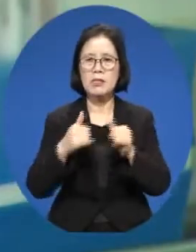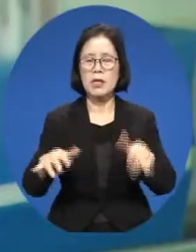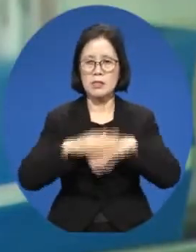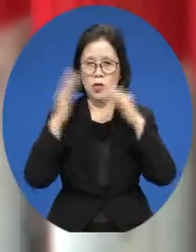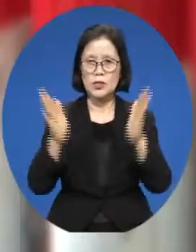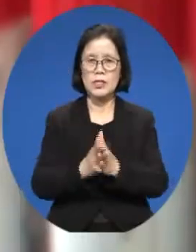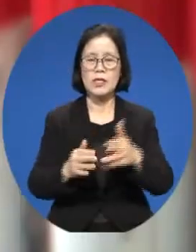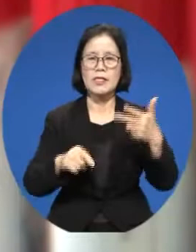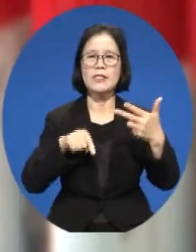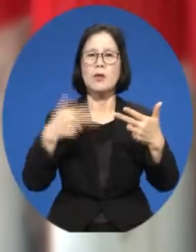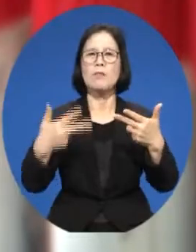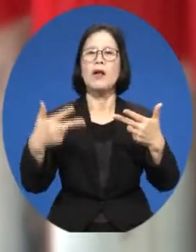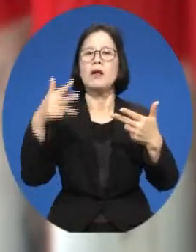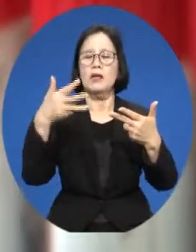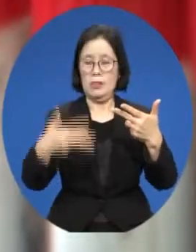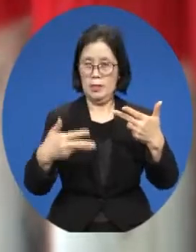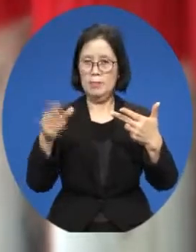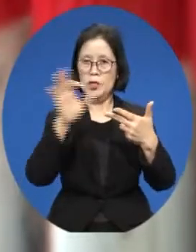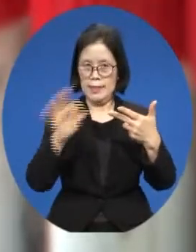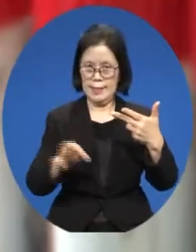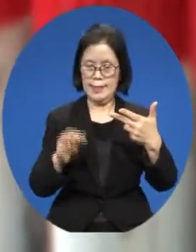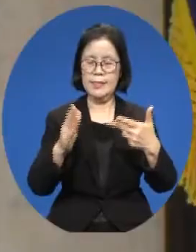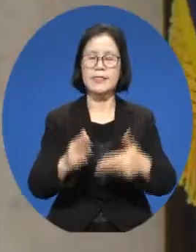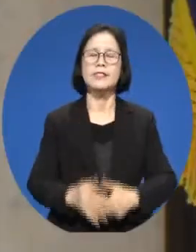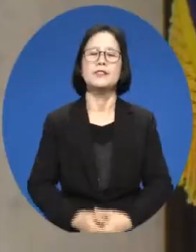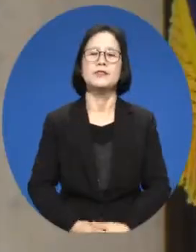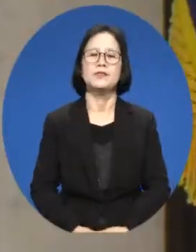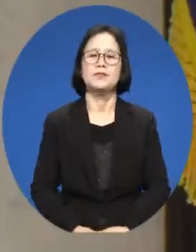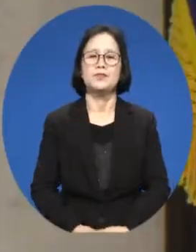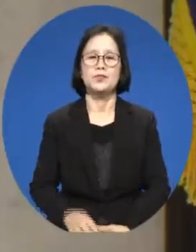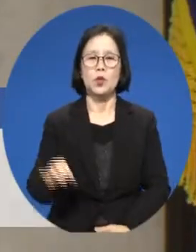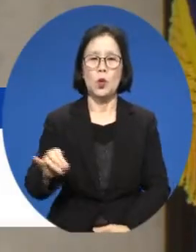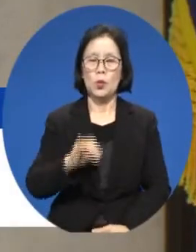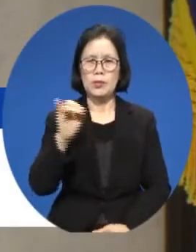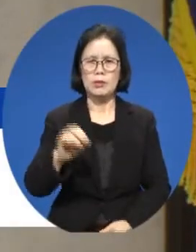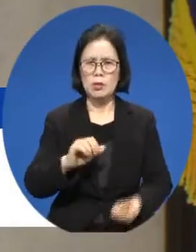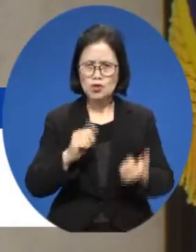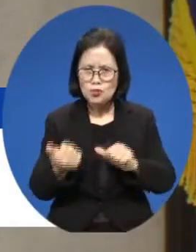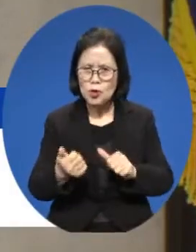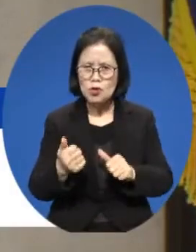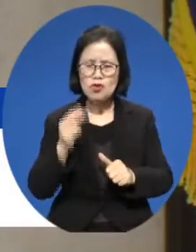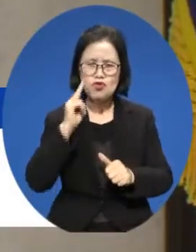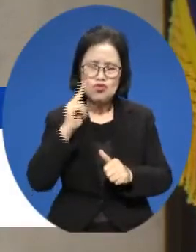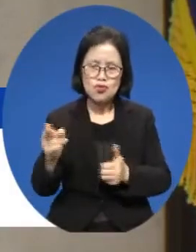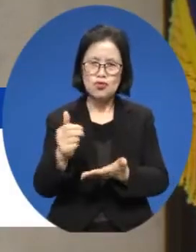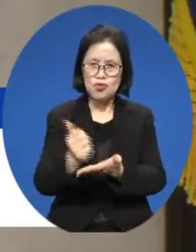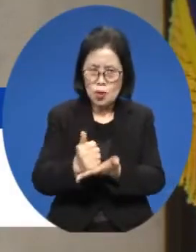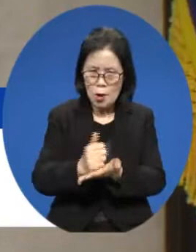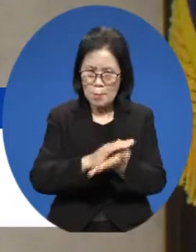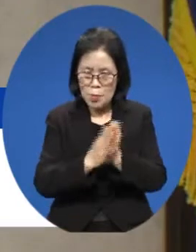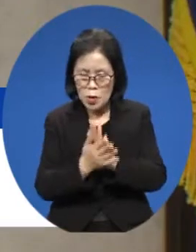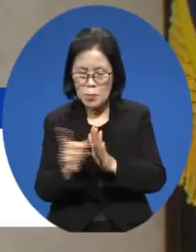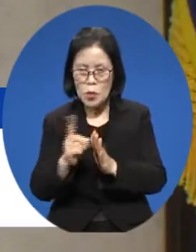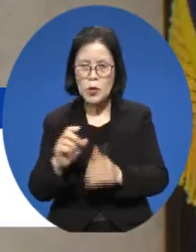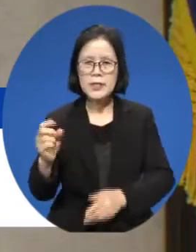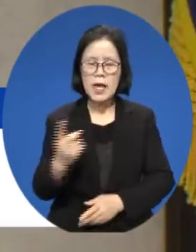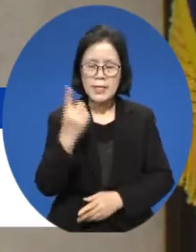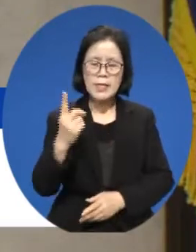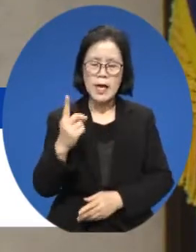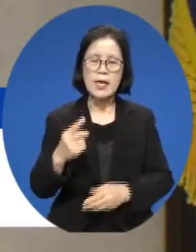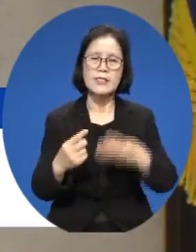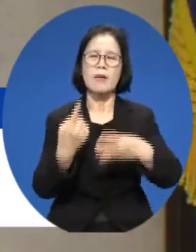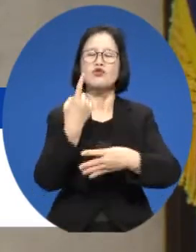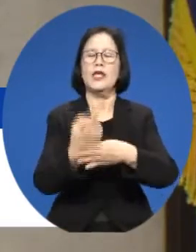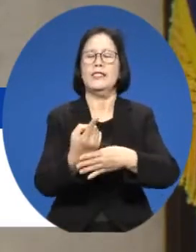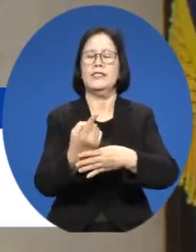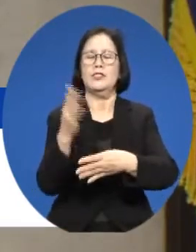전체의 7.8%에 불과하다는 겁니다. 오미크론의 치명률과 중증화율은 델타 변이의 4분의 1